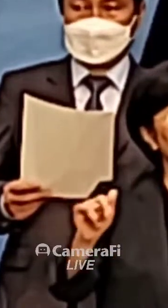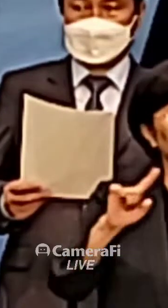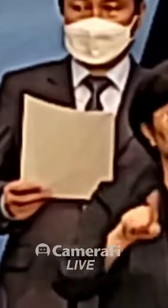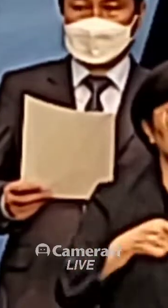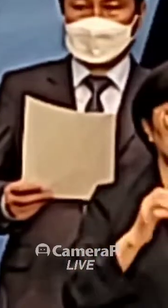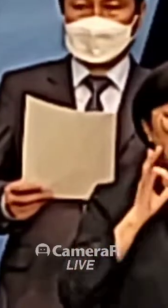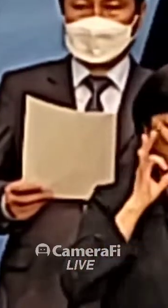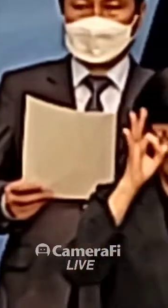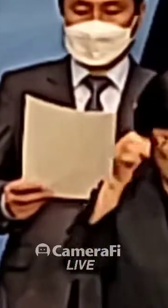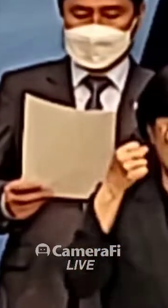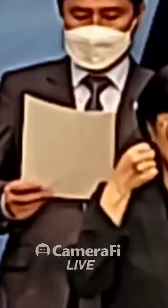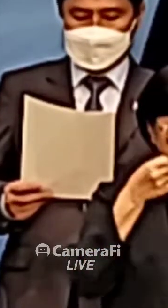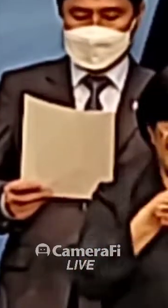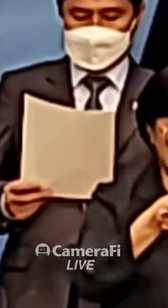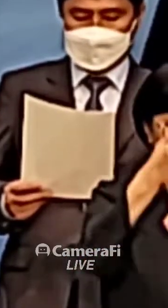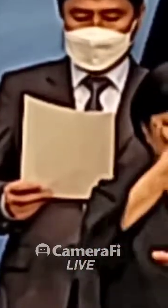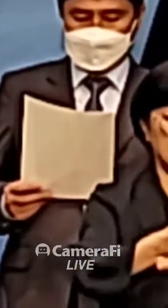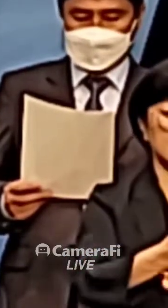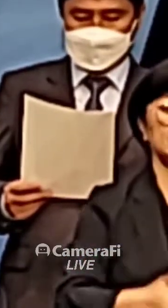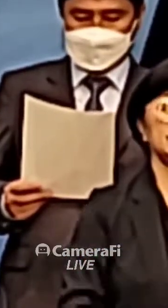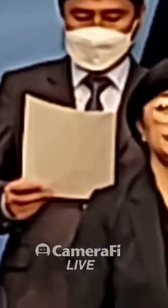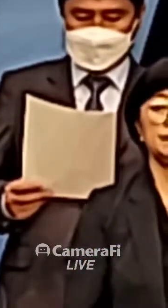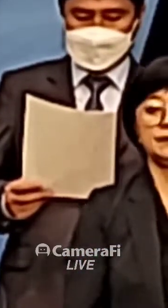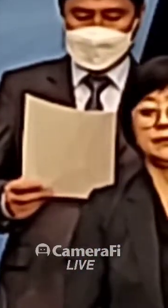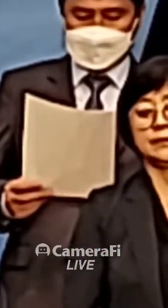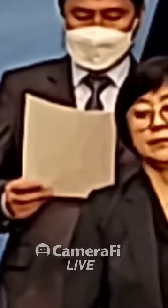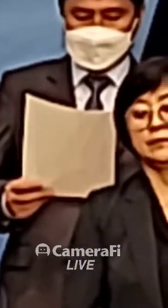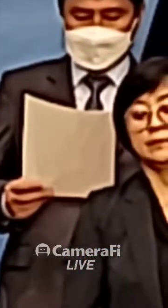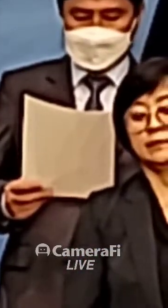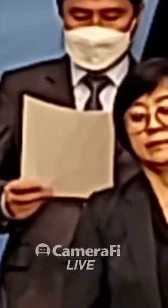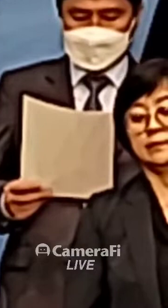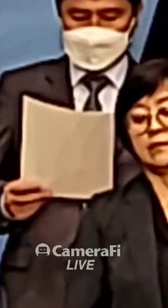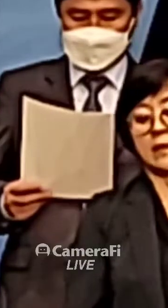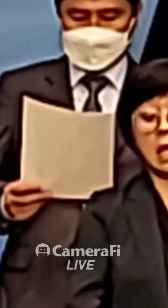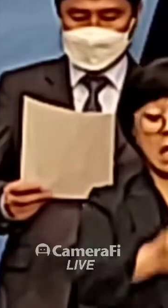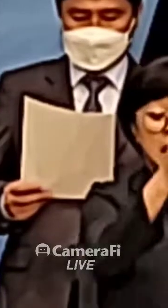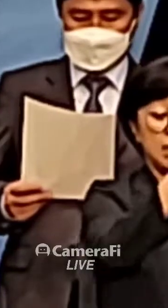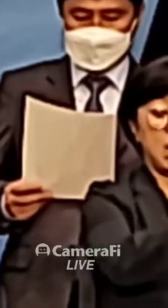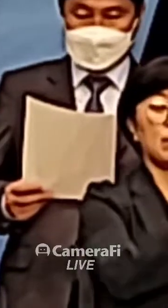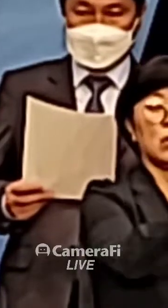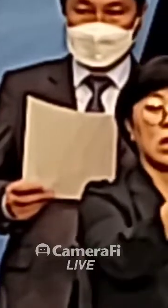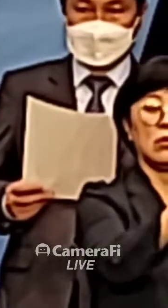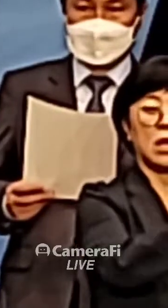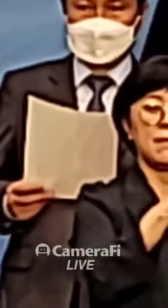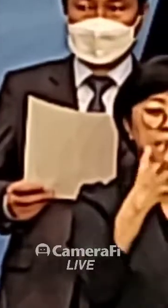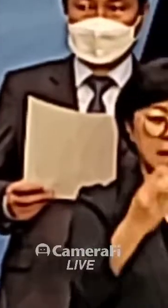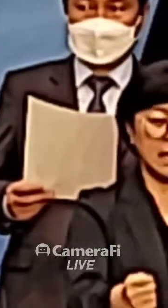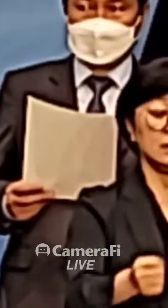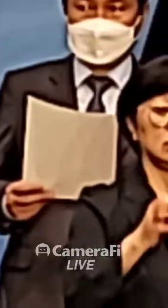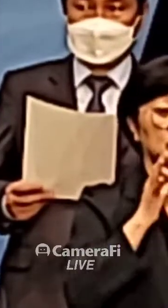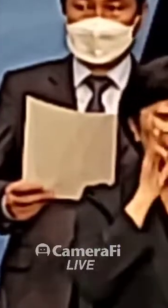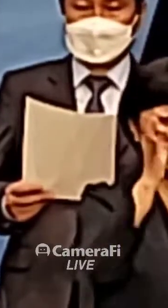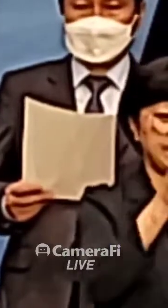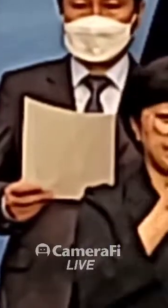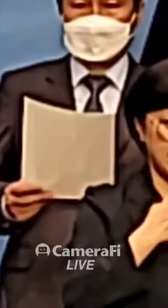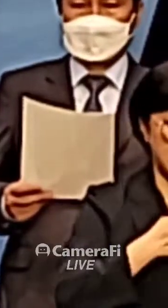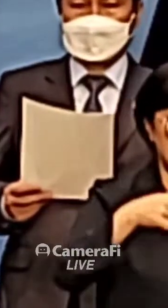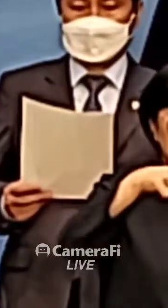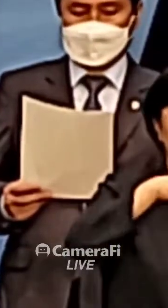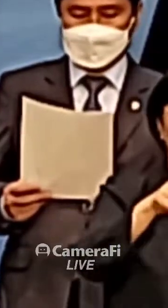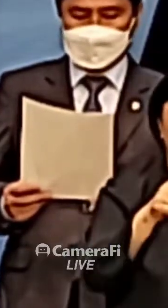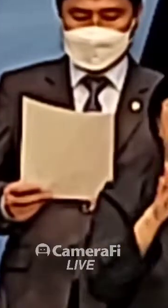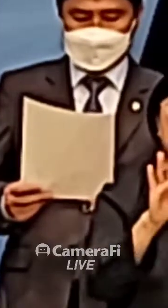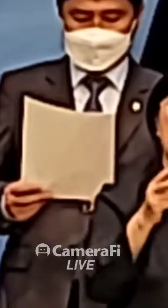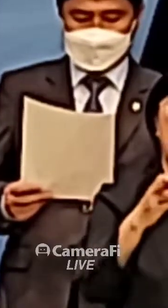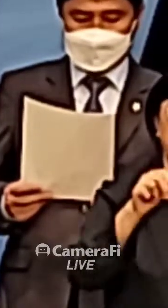노력의 결단의 결과물입니다. 또한 법안 통과를 위해 정말 많은 노력을 기울이신